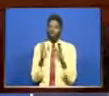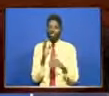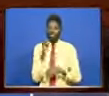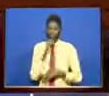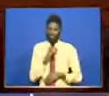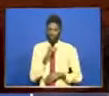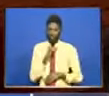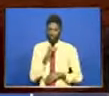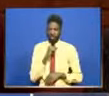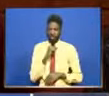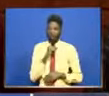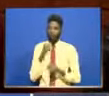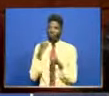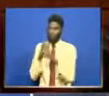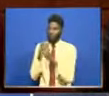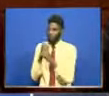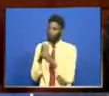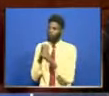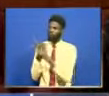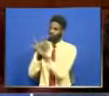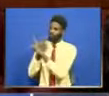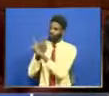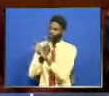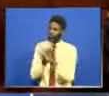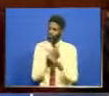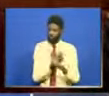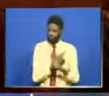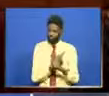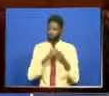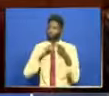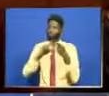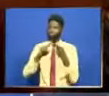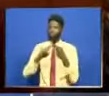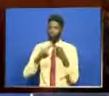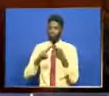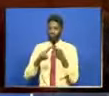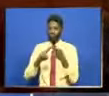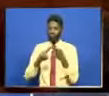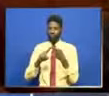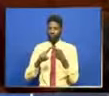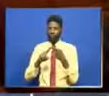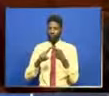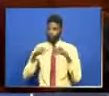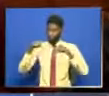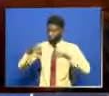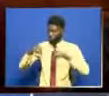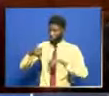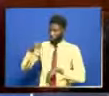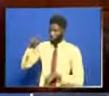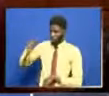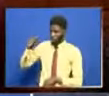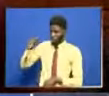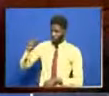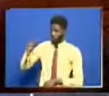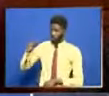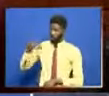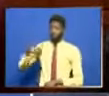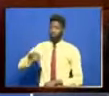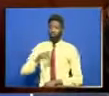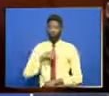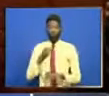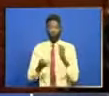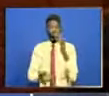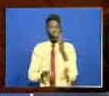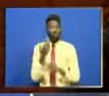ya kufanya mambo kadhaa. Ya kwanza, leo asubuhi tumelaunch